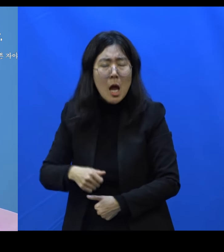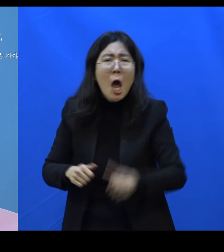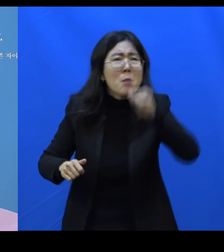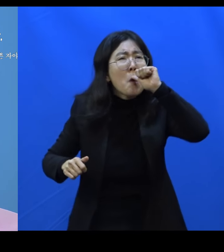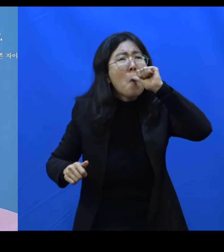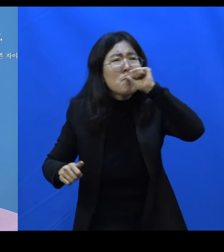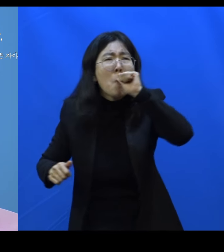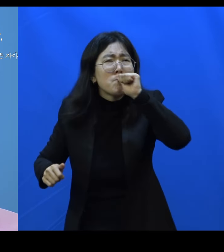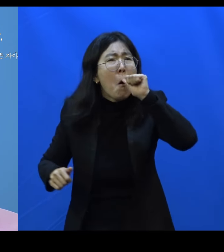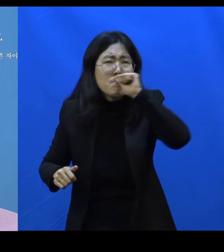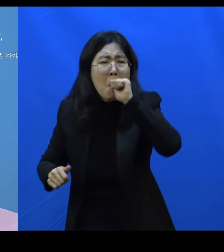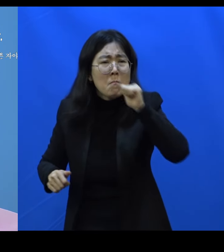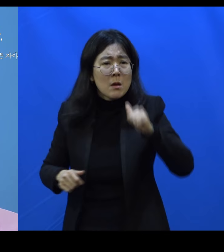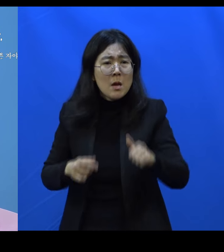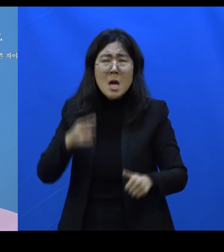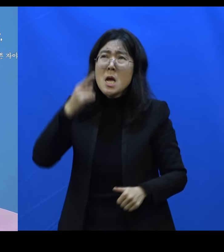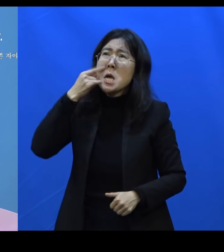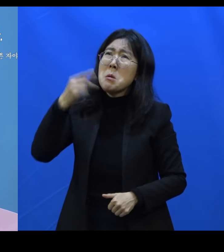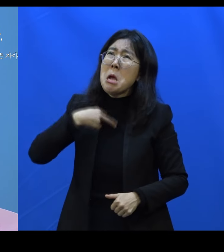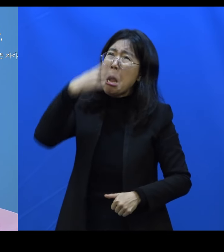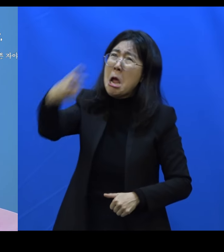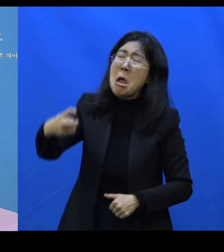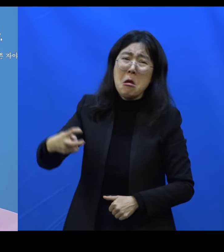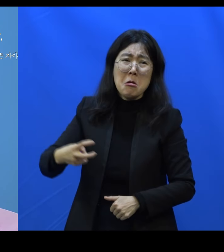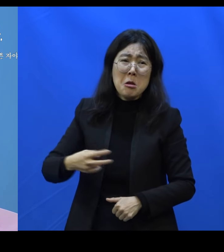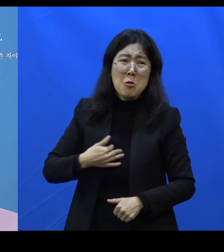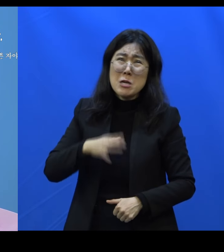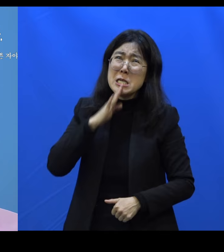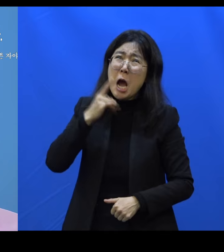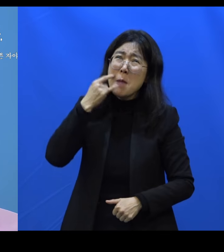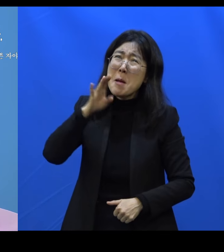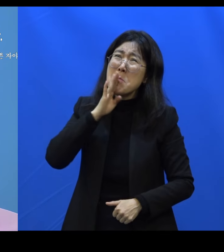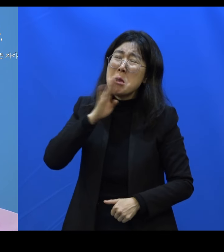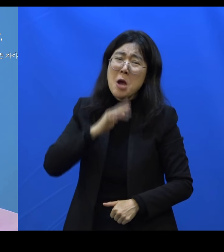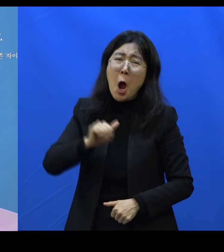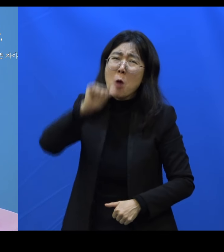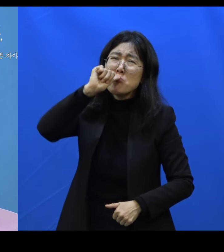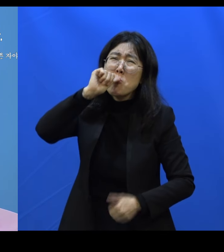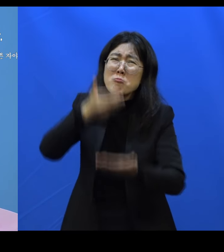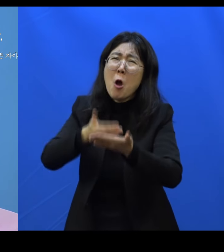그때 엄마가 나를 버리나, 이 엄마 우리 엄마 아닌가?